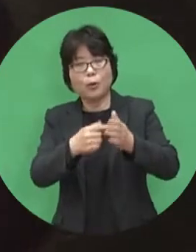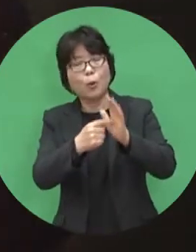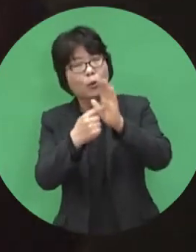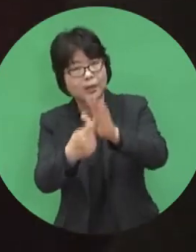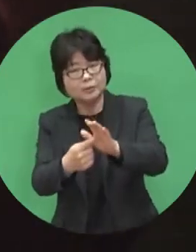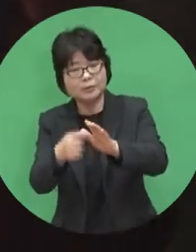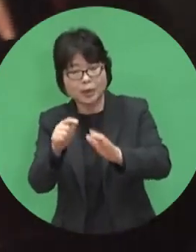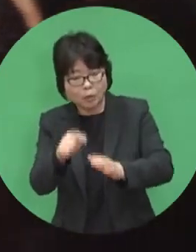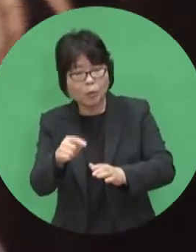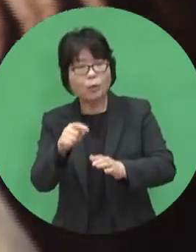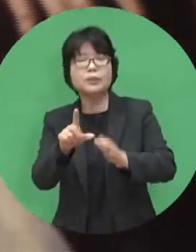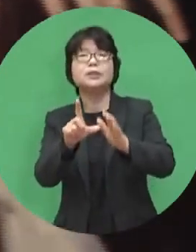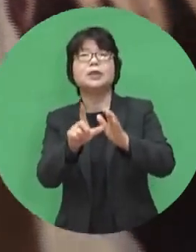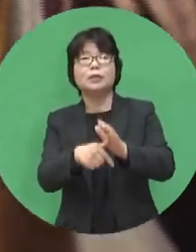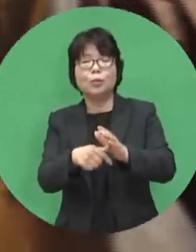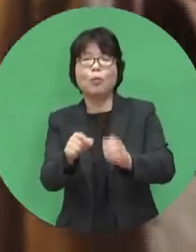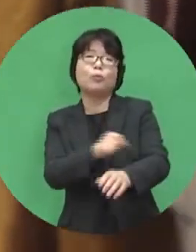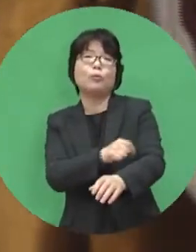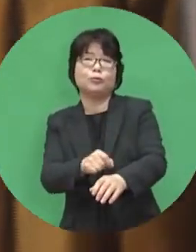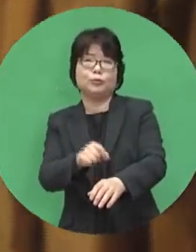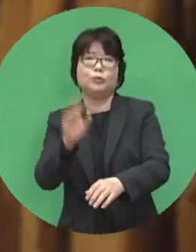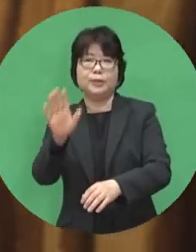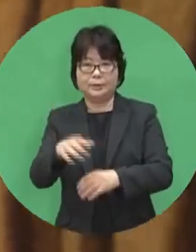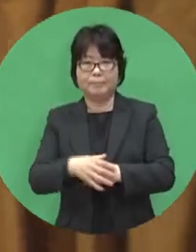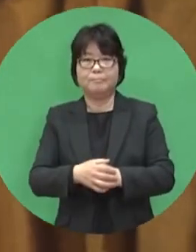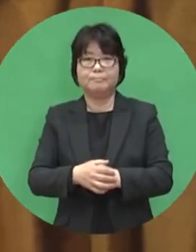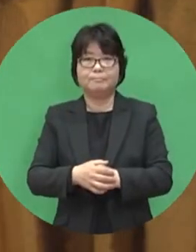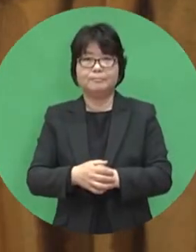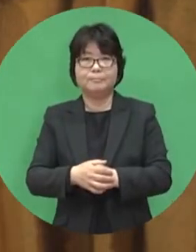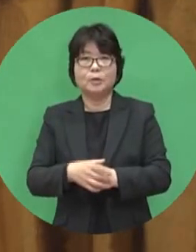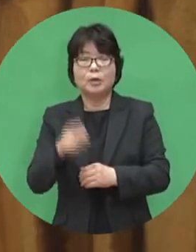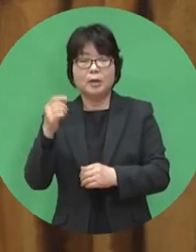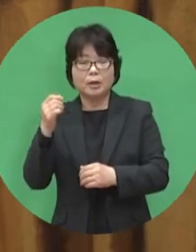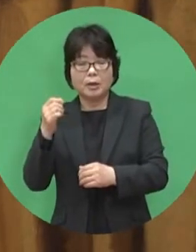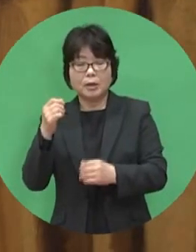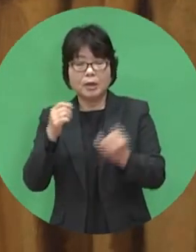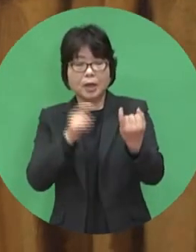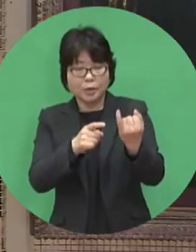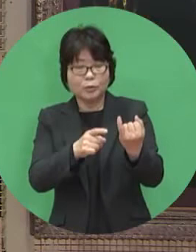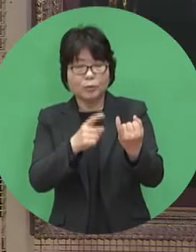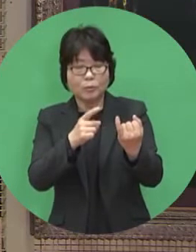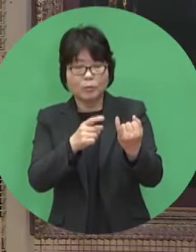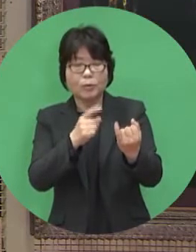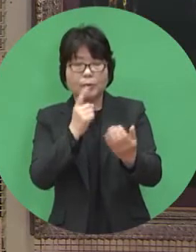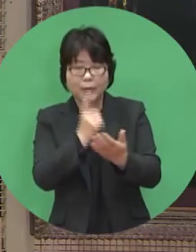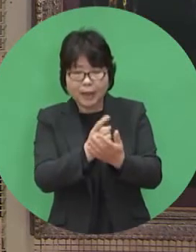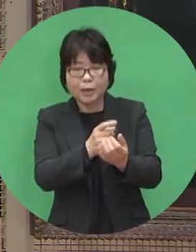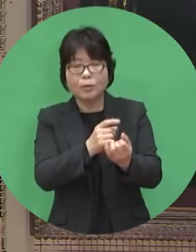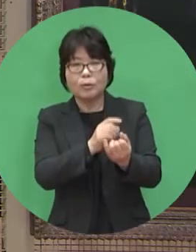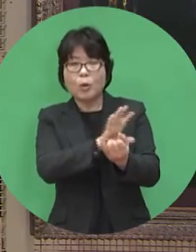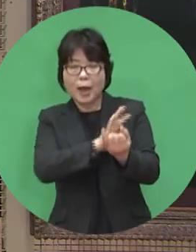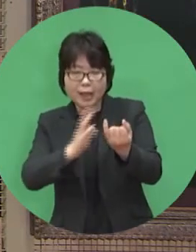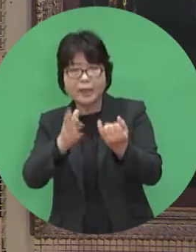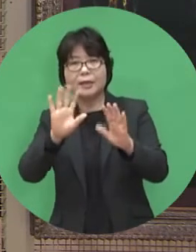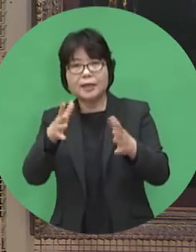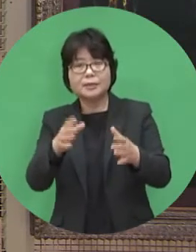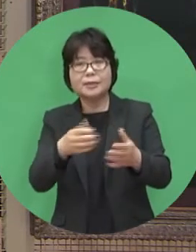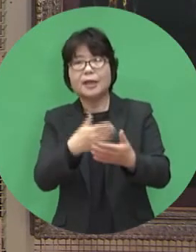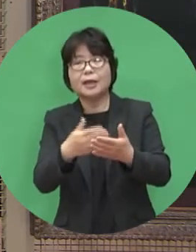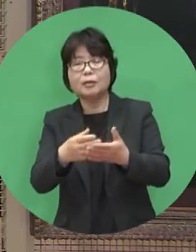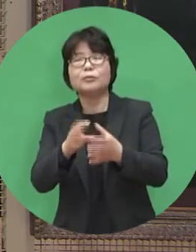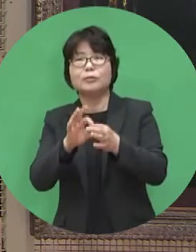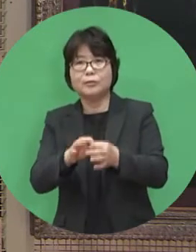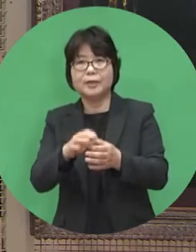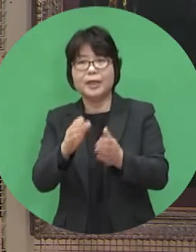この時代の特徴でもあります。この彼女を単体で描くことによって、見る人がまさに神に